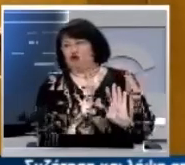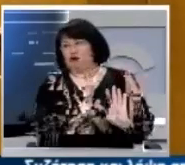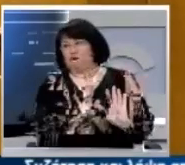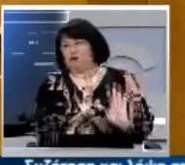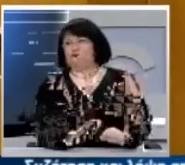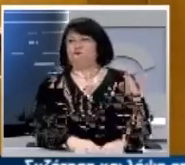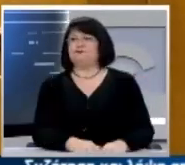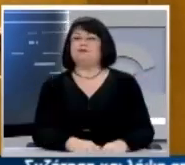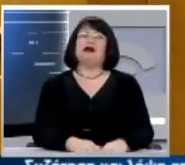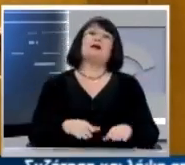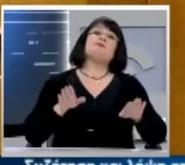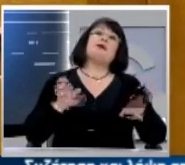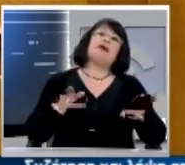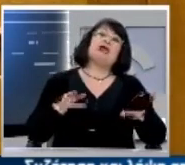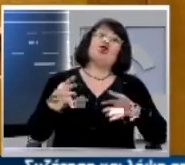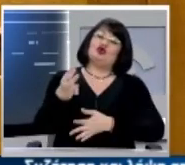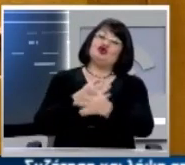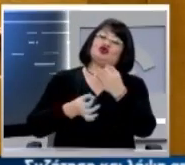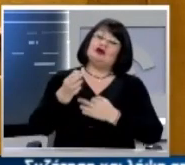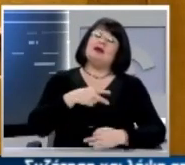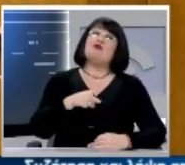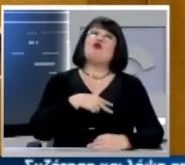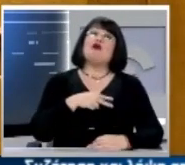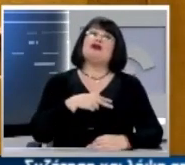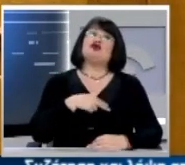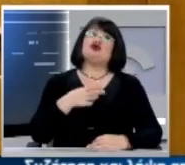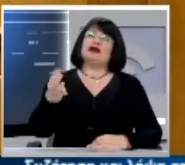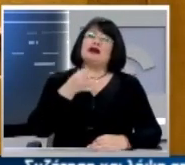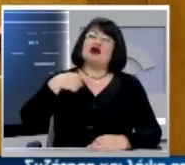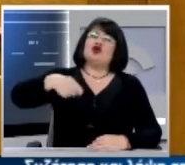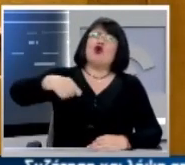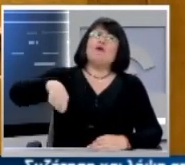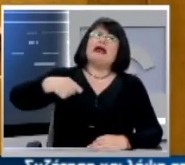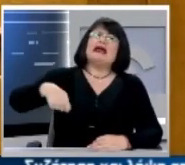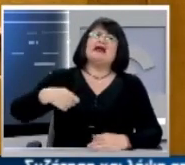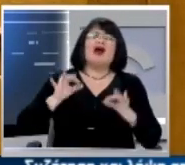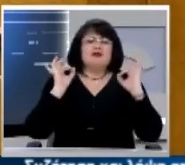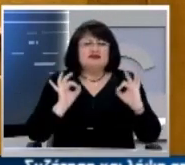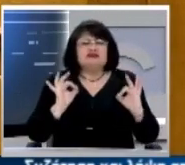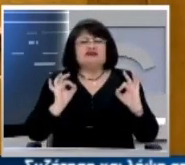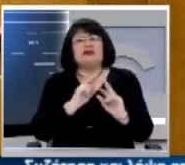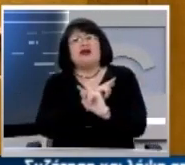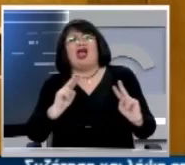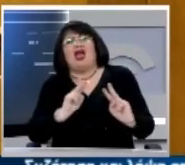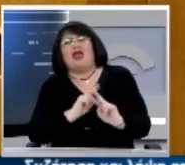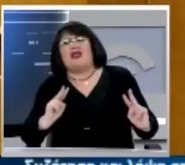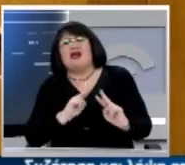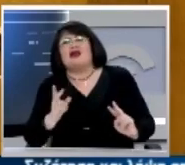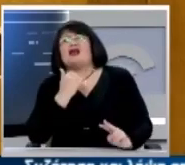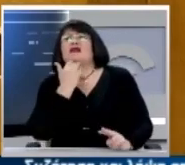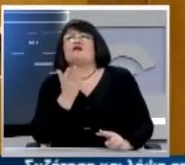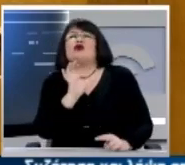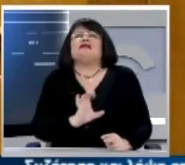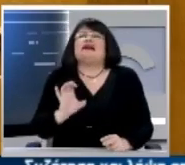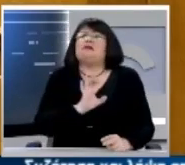δεν μπορεί να αναζητάτε τον ηθικό αυτούργο ενός εγκλήματος για τον οποίο δεν γνωρίζετε και δεν κατονομάζετε τον